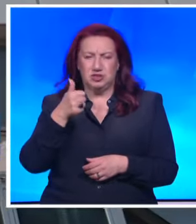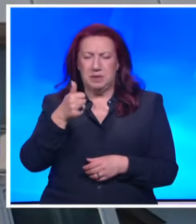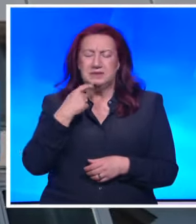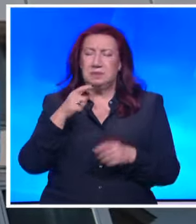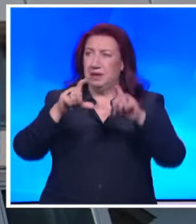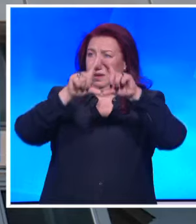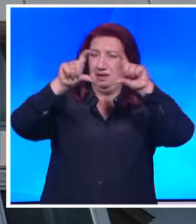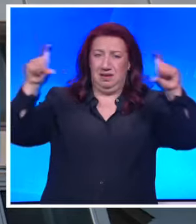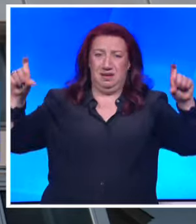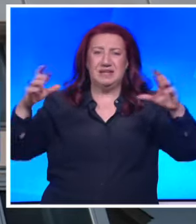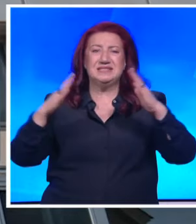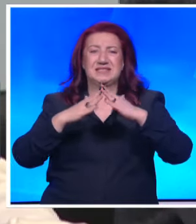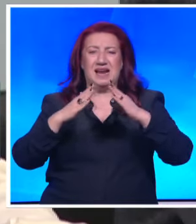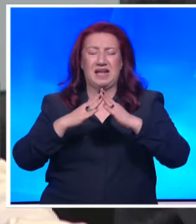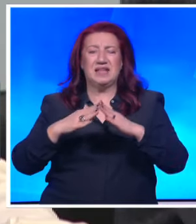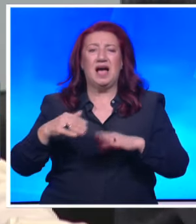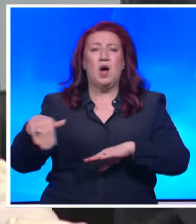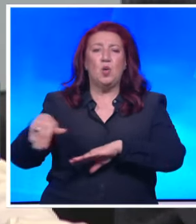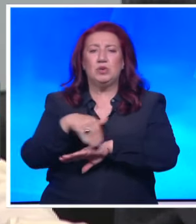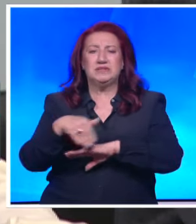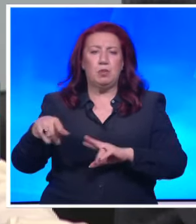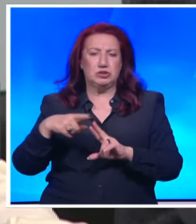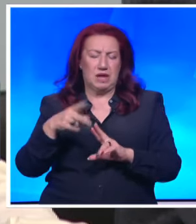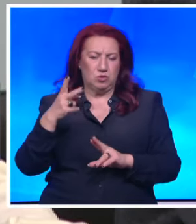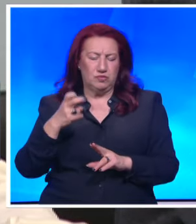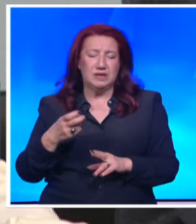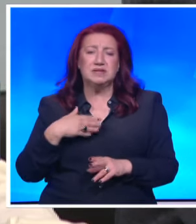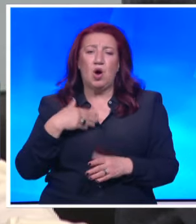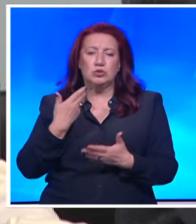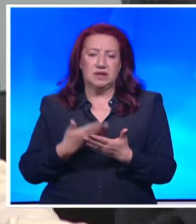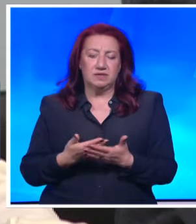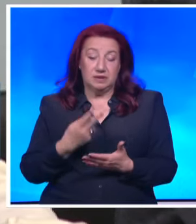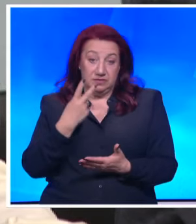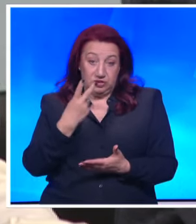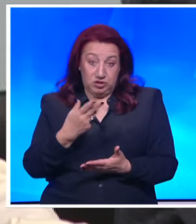20. Днес тя отговори. Оценявам нашите резултати като катастрофални,